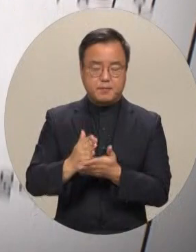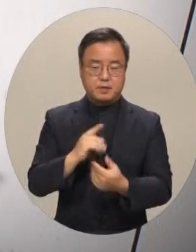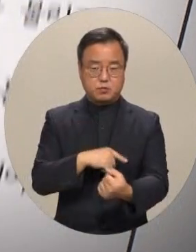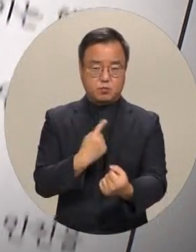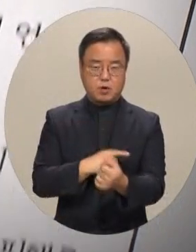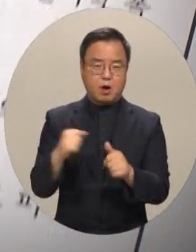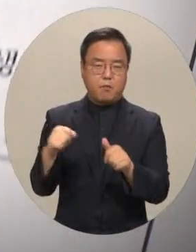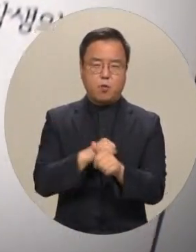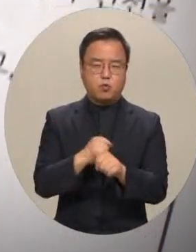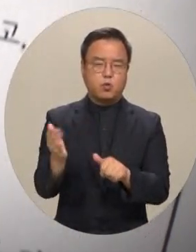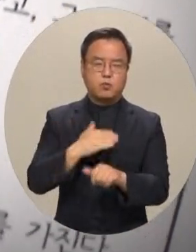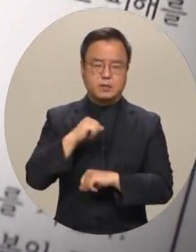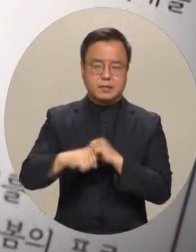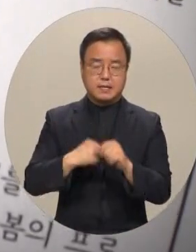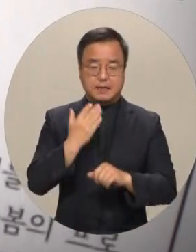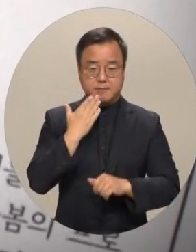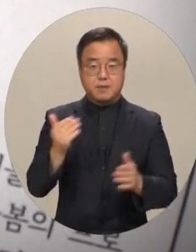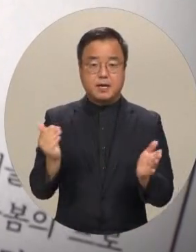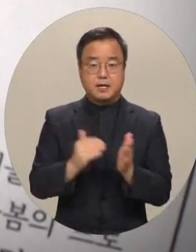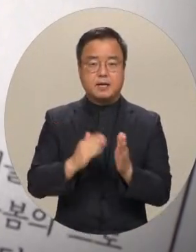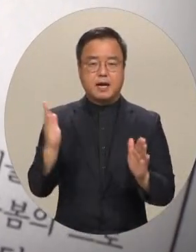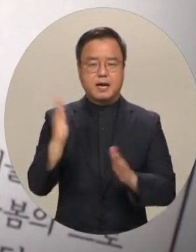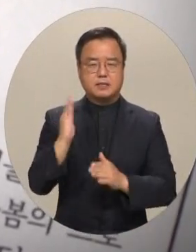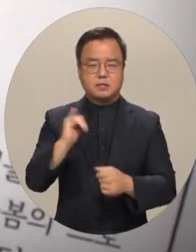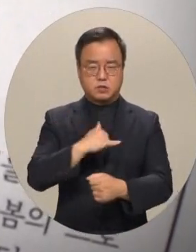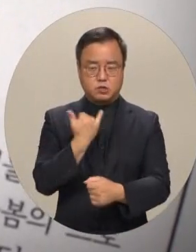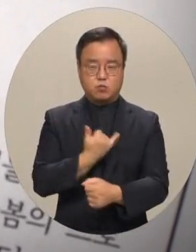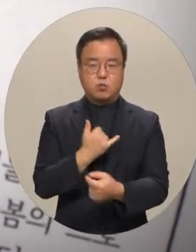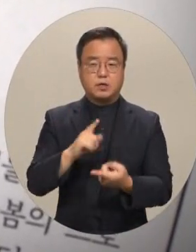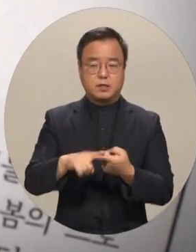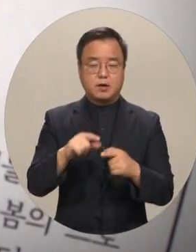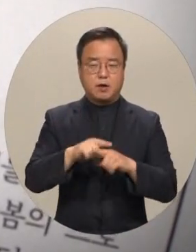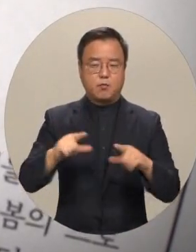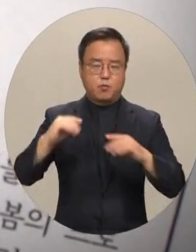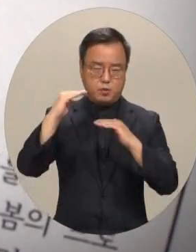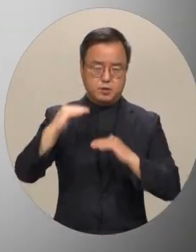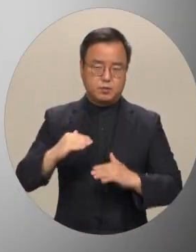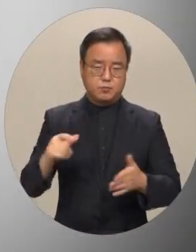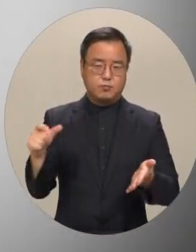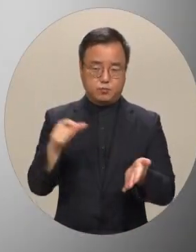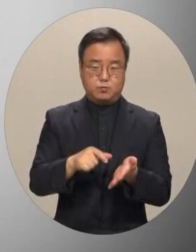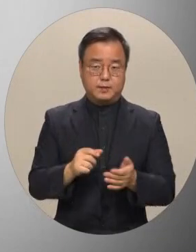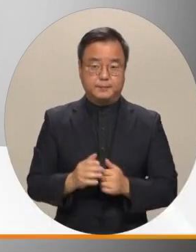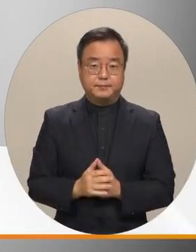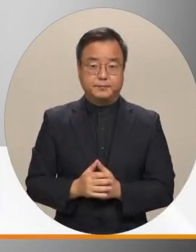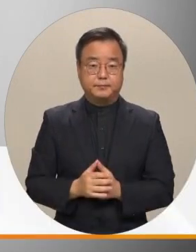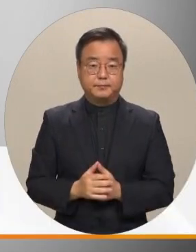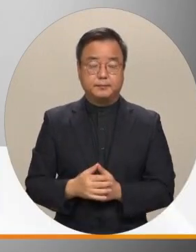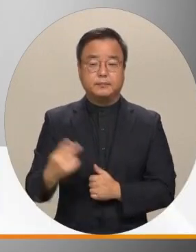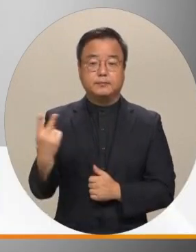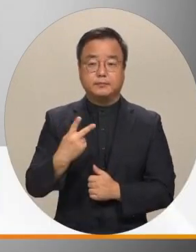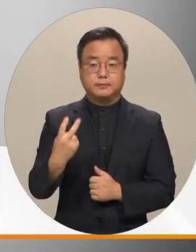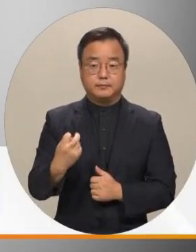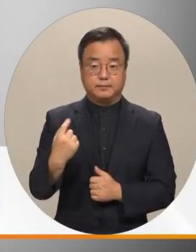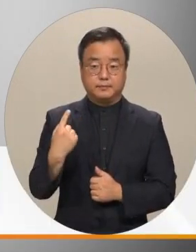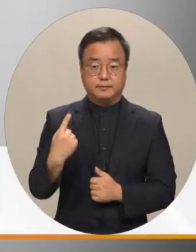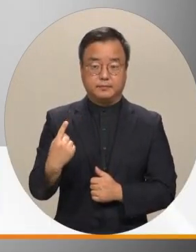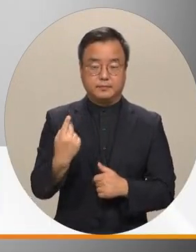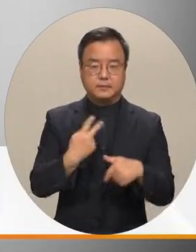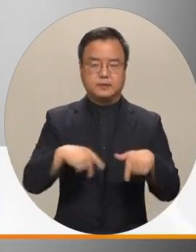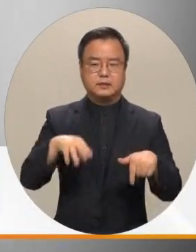자유로울 권리 등 보편적인 학생 인권에 관한 내용을 담고 있습니다 여기에 더해 지난 2021년